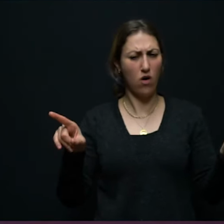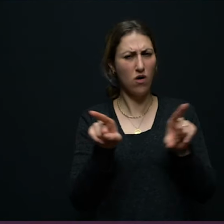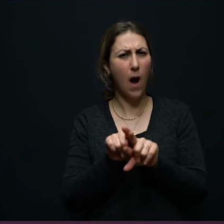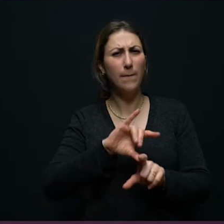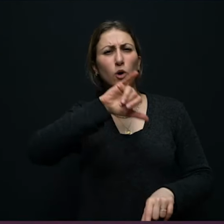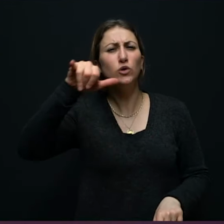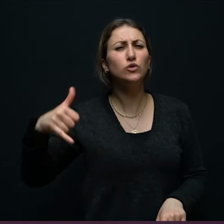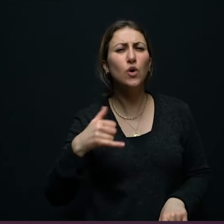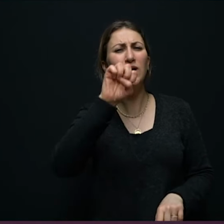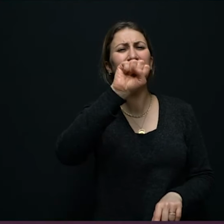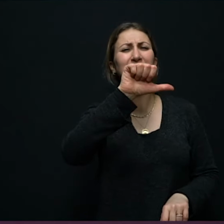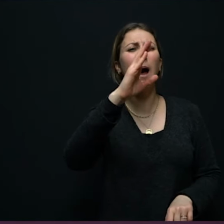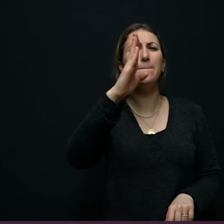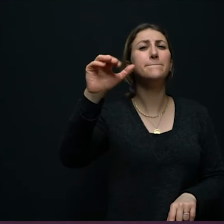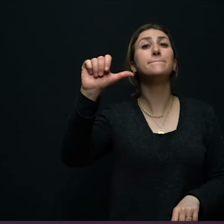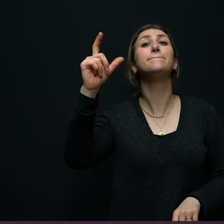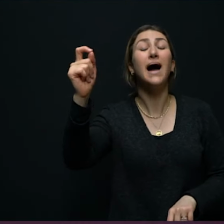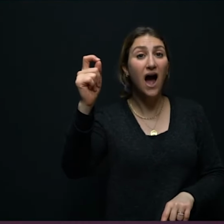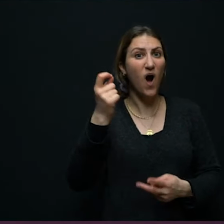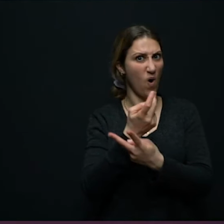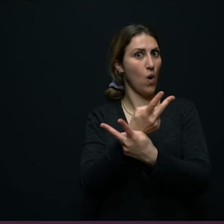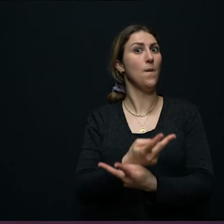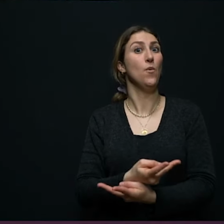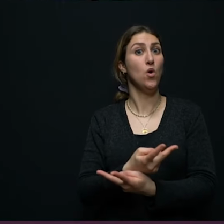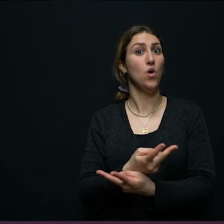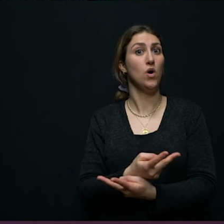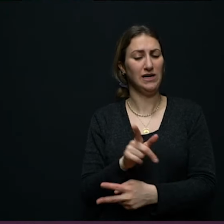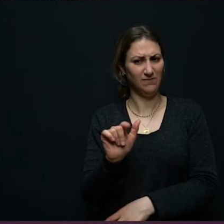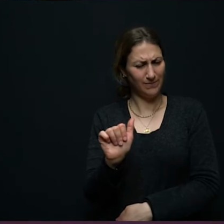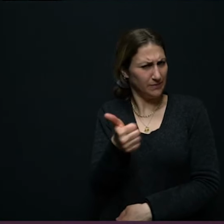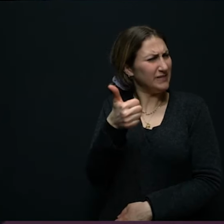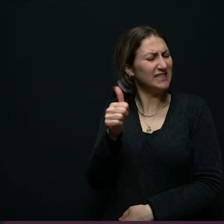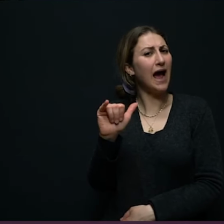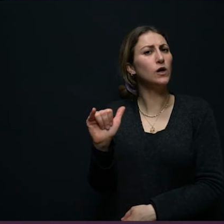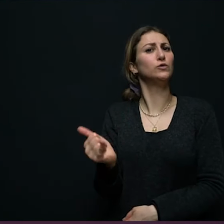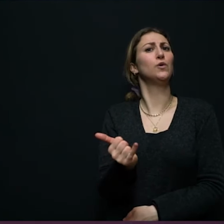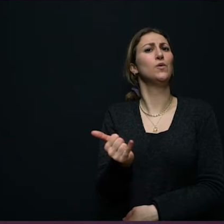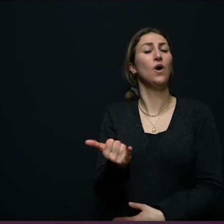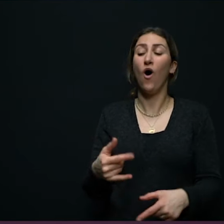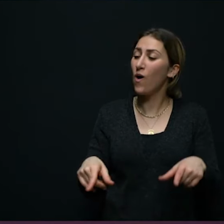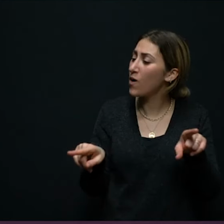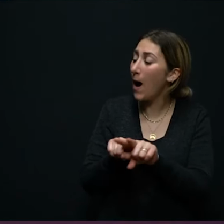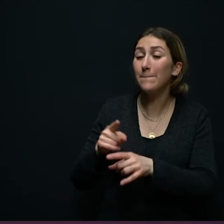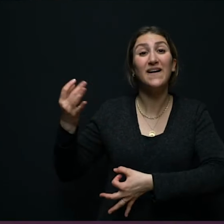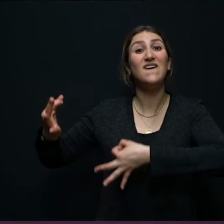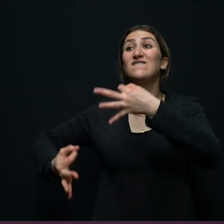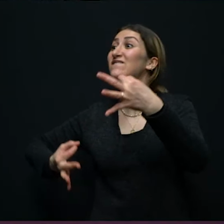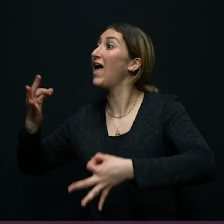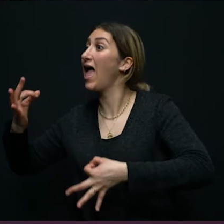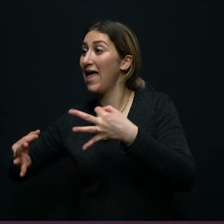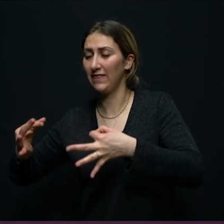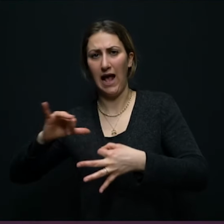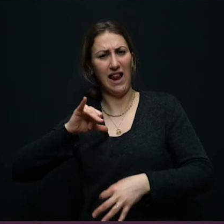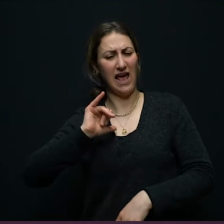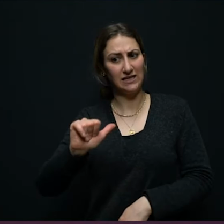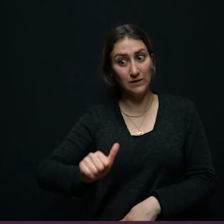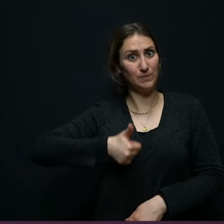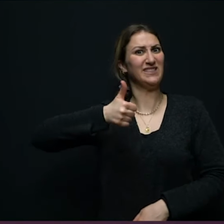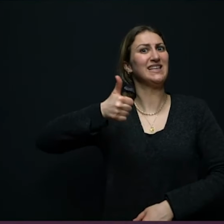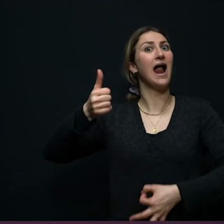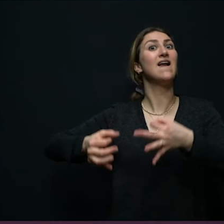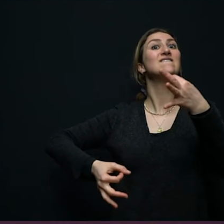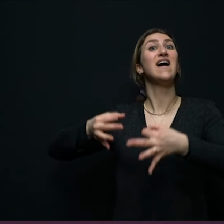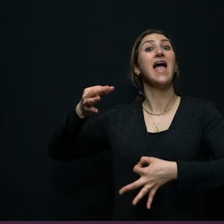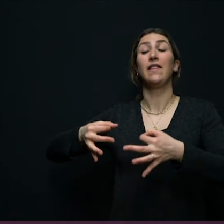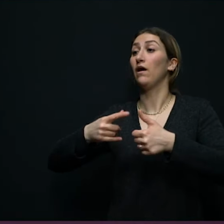particuliers qui sont les fêtes dieu dira vous mettrez tel et tel ou tel jour pour la fête des tabernacles vous mettrez tel et tel jour à part pour la